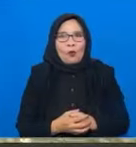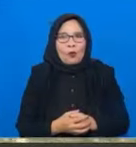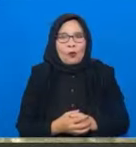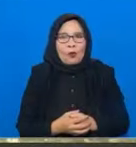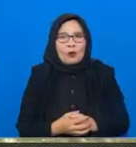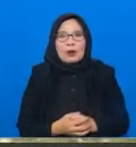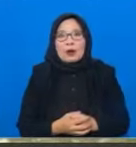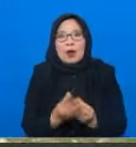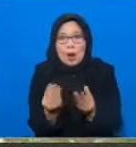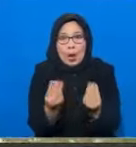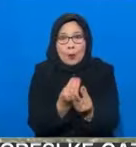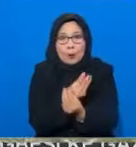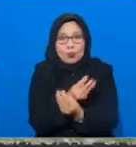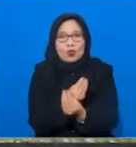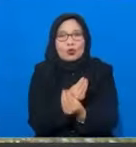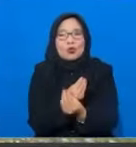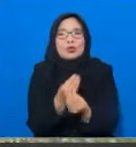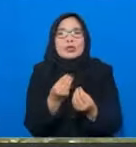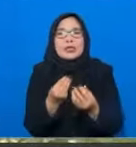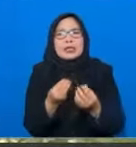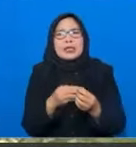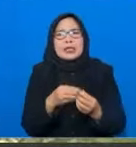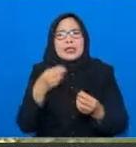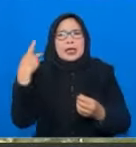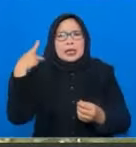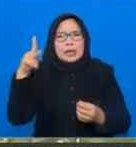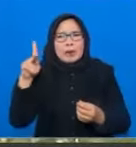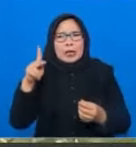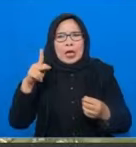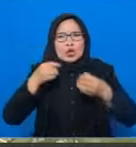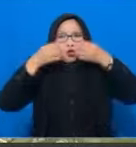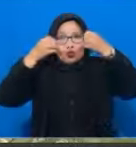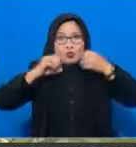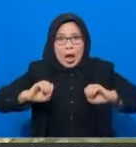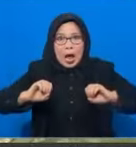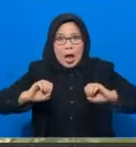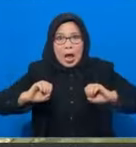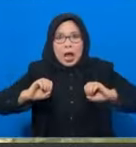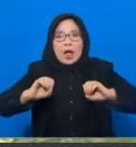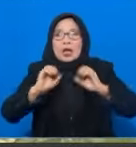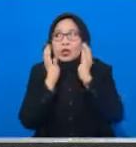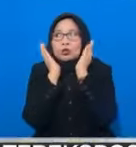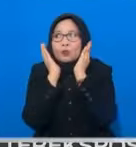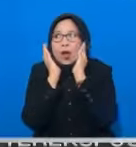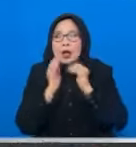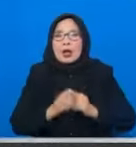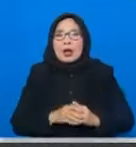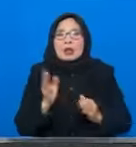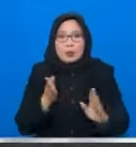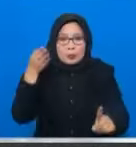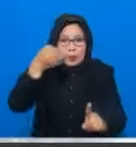Kebun durian milik Parman di Desa Buni Ayu, Kecamatan Jalan Cagat, Subang, Jawa Barat ini selalu didatangi pengunjung dari berbagai